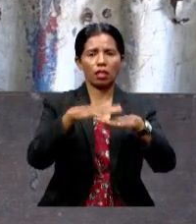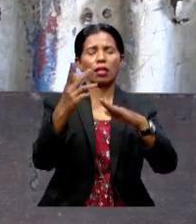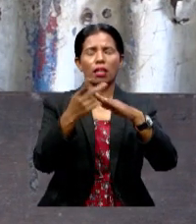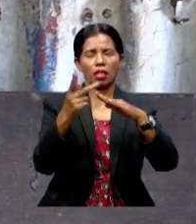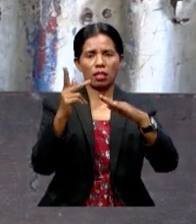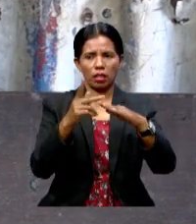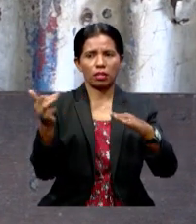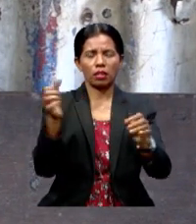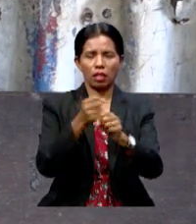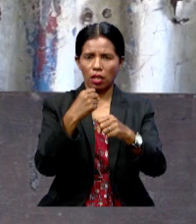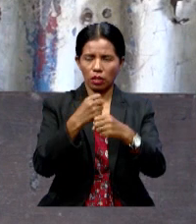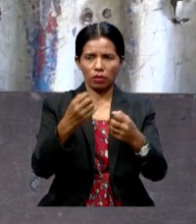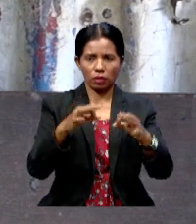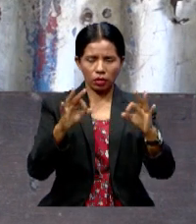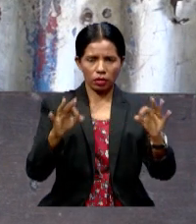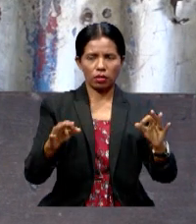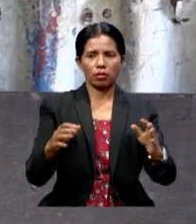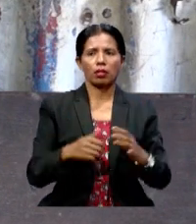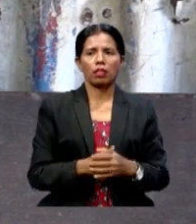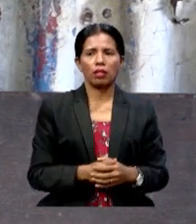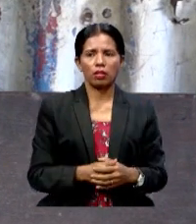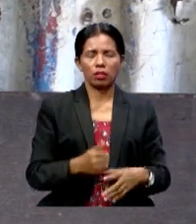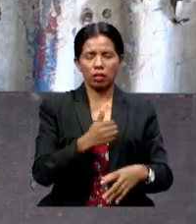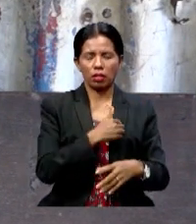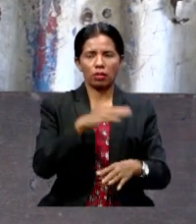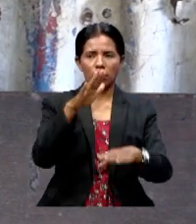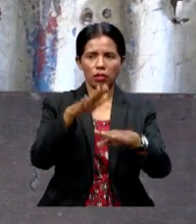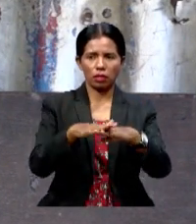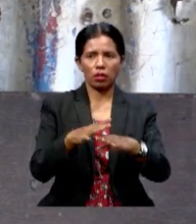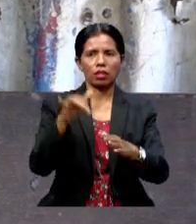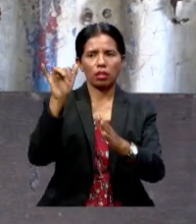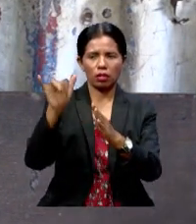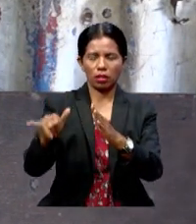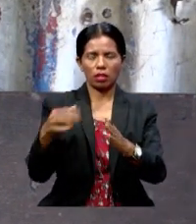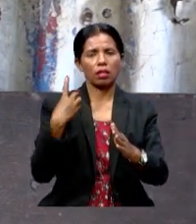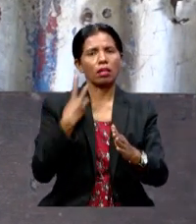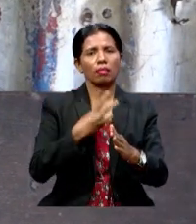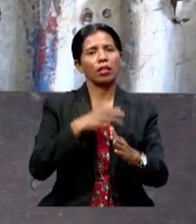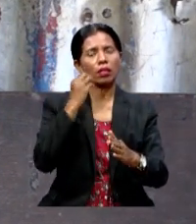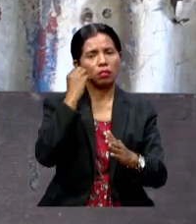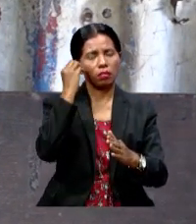Ini sirah arati ona. Ini kesuluk ini sirah utaka. Sirah el tahan te yang ini umane.